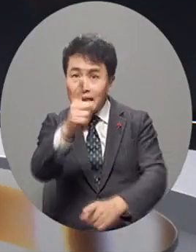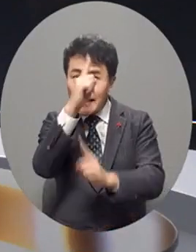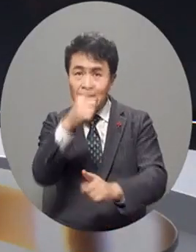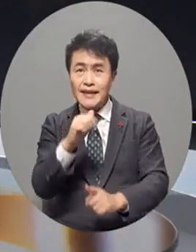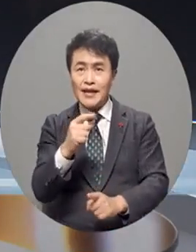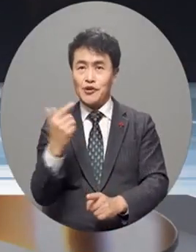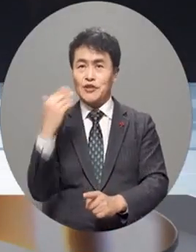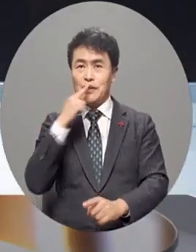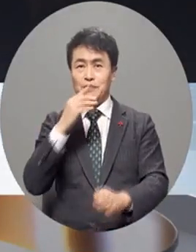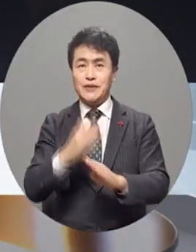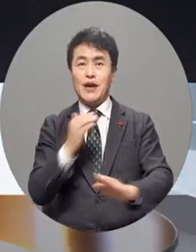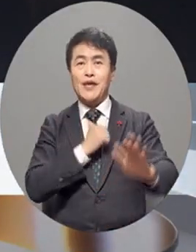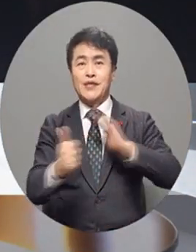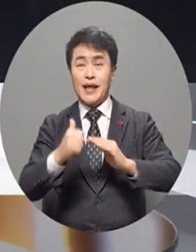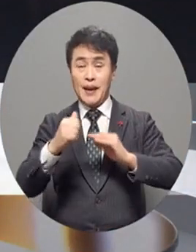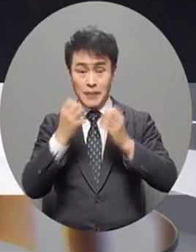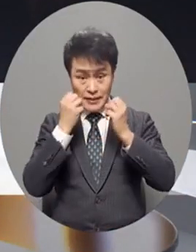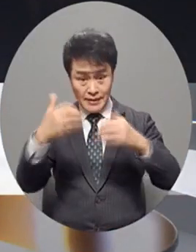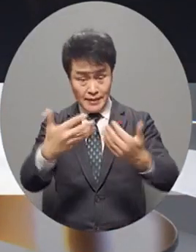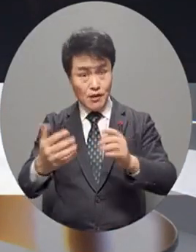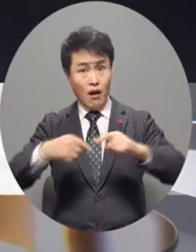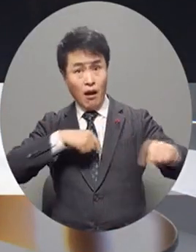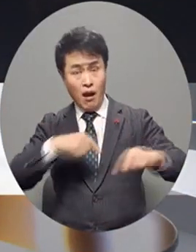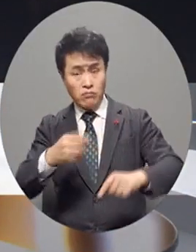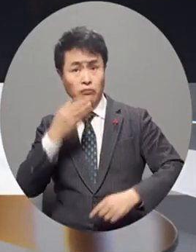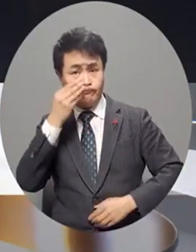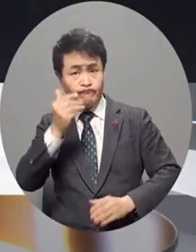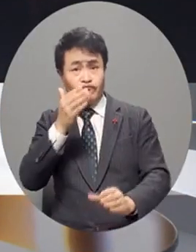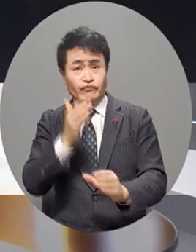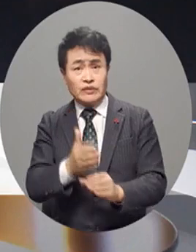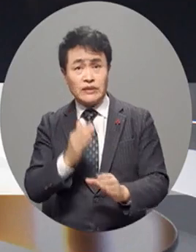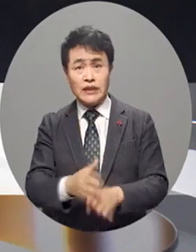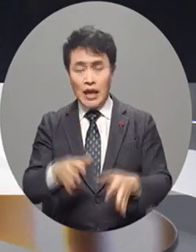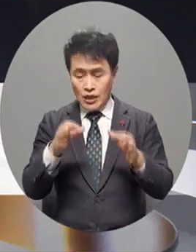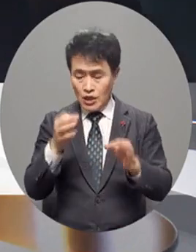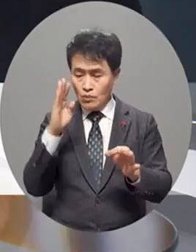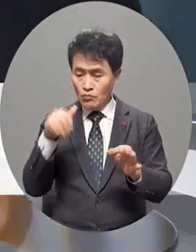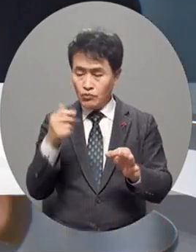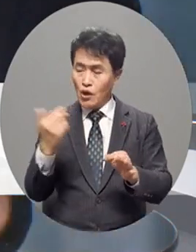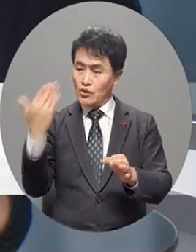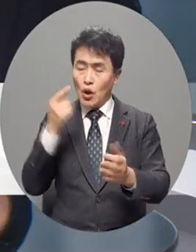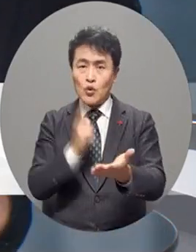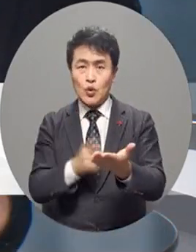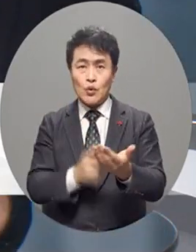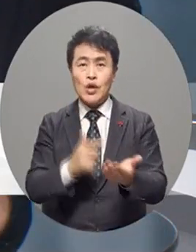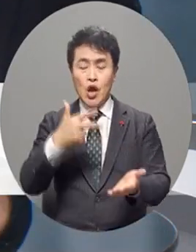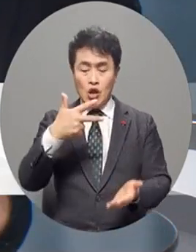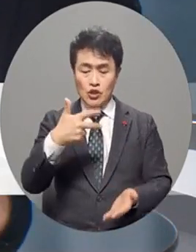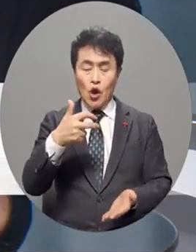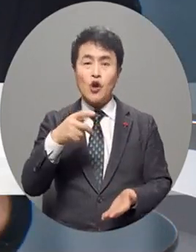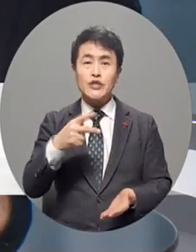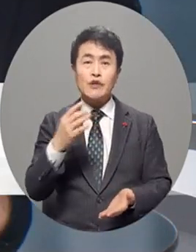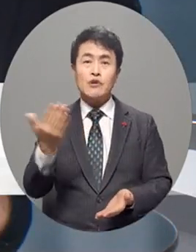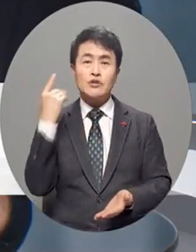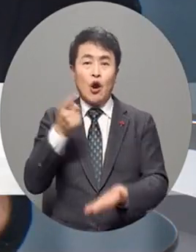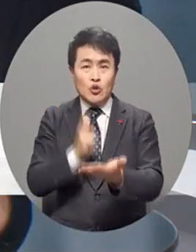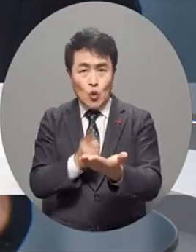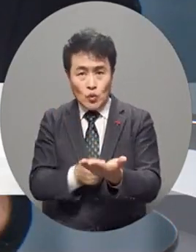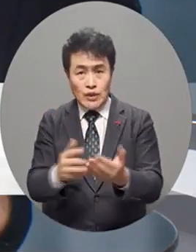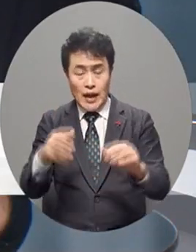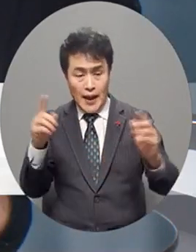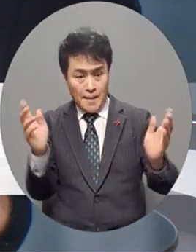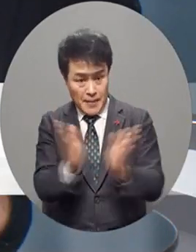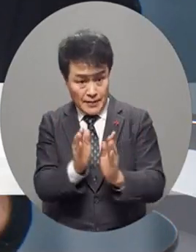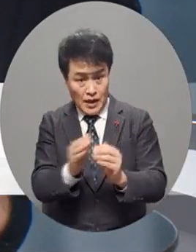이낙연 전 민주당 대표의 신당 행보가 가속화되는 가운데 김부겸 전 총리와 정세균 전 총리가 만나 총선